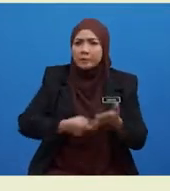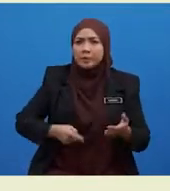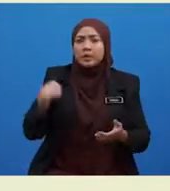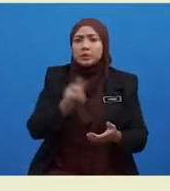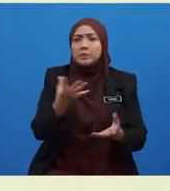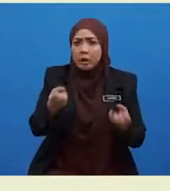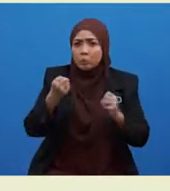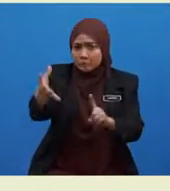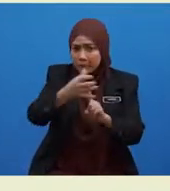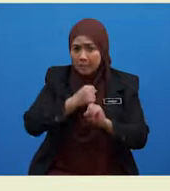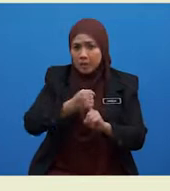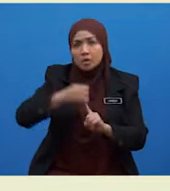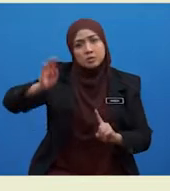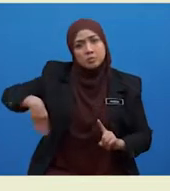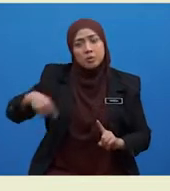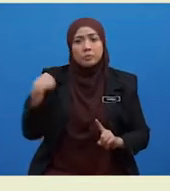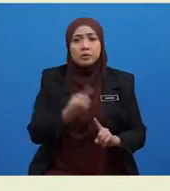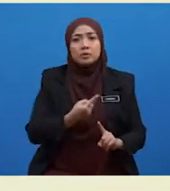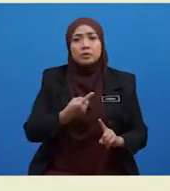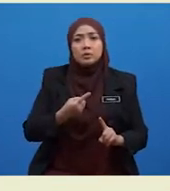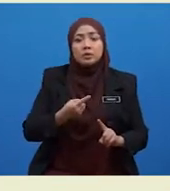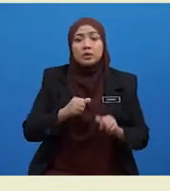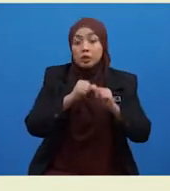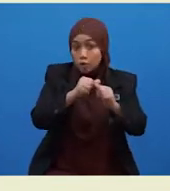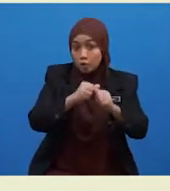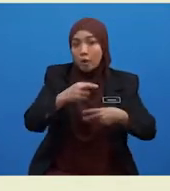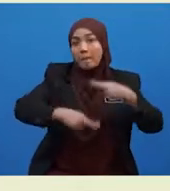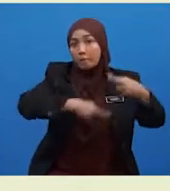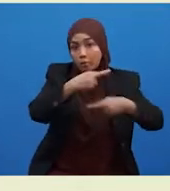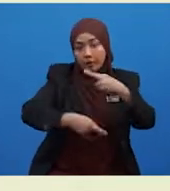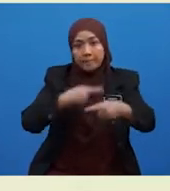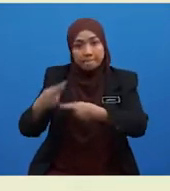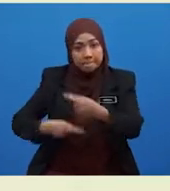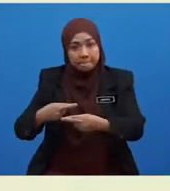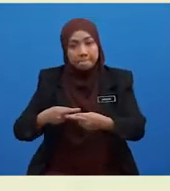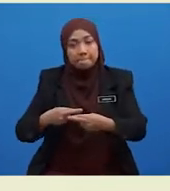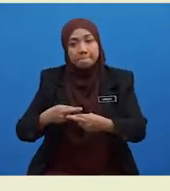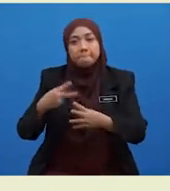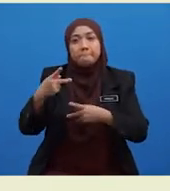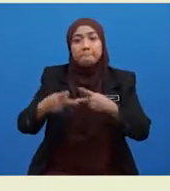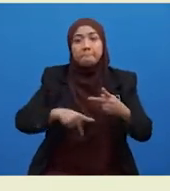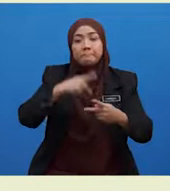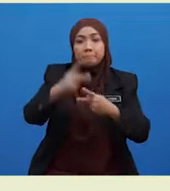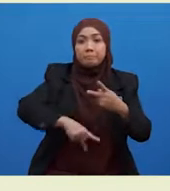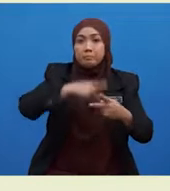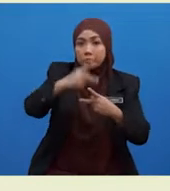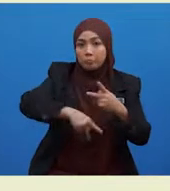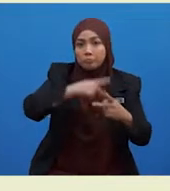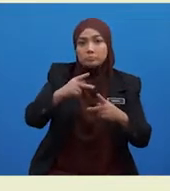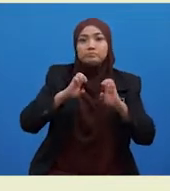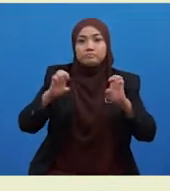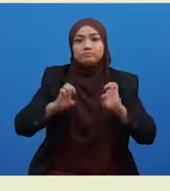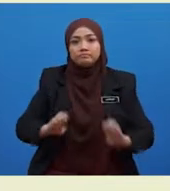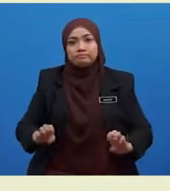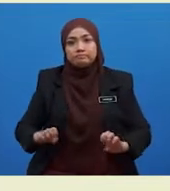sebelum mengikuti program senaman. I adalah intensity, adalah betapa sukarnya anda melakukan aktiviti fizikal.